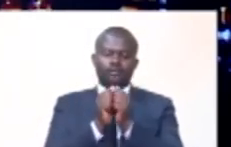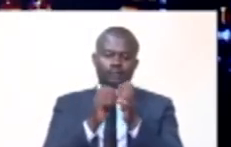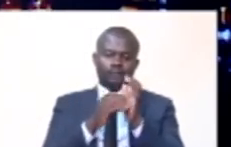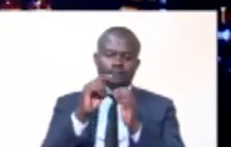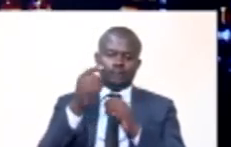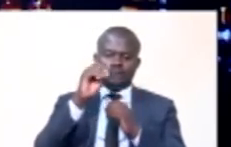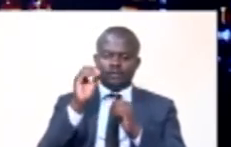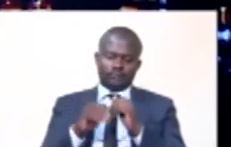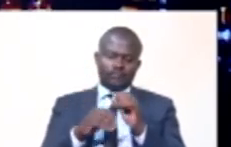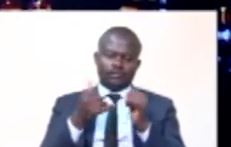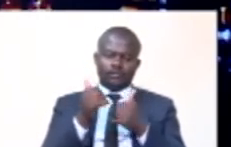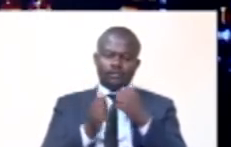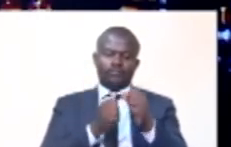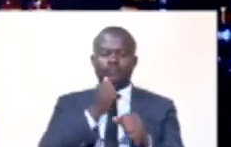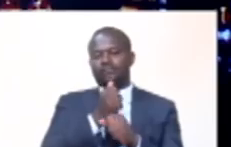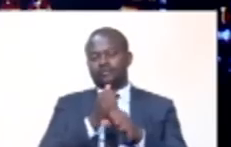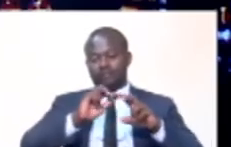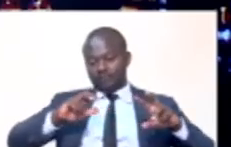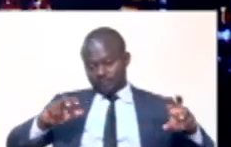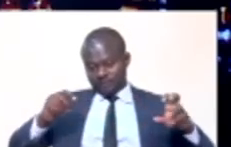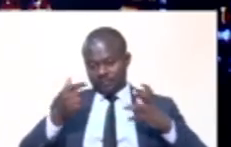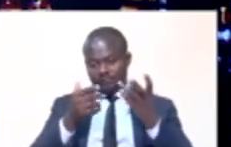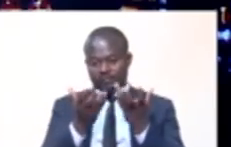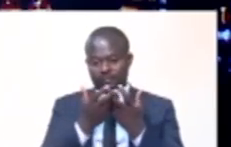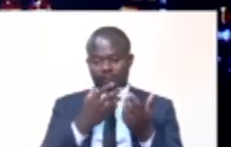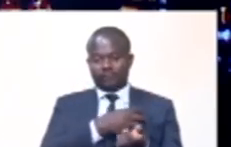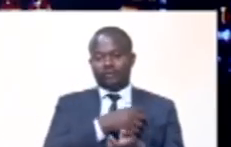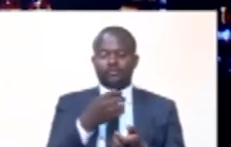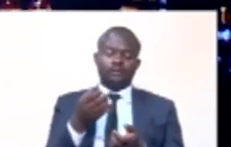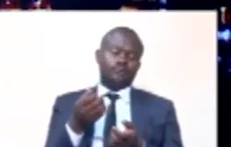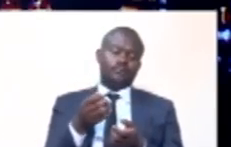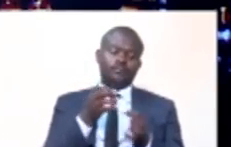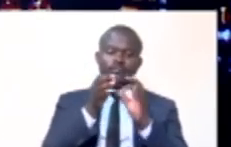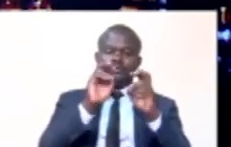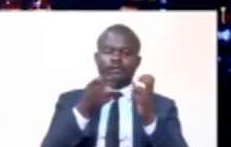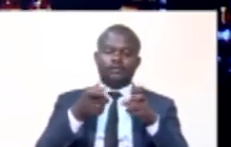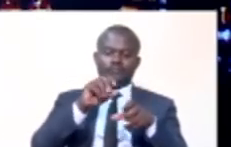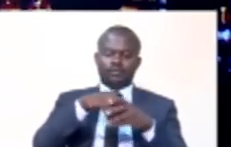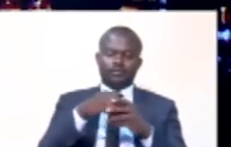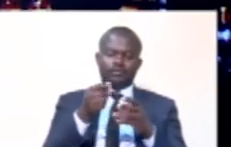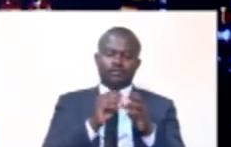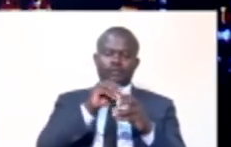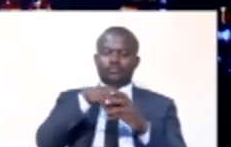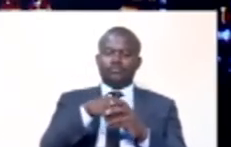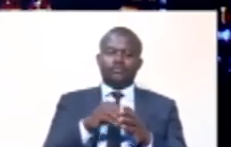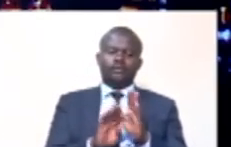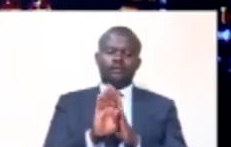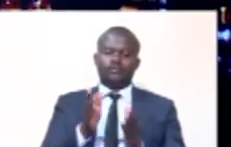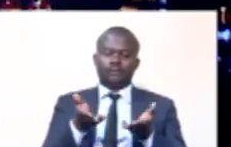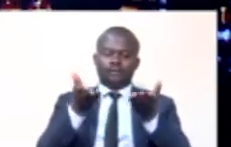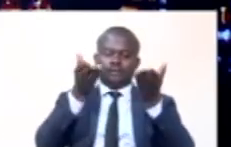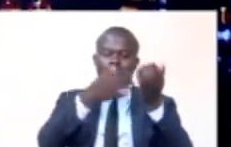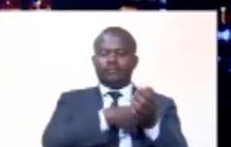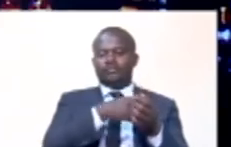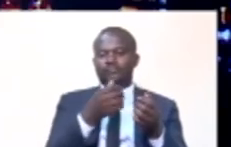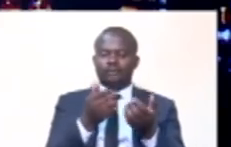kimwe ku ijana muri uyu mwaka, abasesengura ibijyanye n'ubukungu basanga kongera amafaranga ashyirwa mu kigega nzahurabukungu ari kimwe